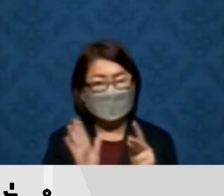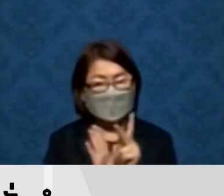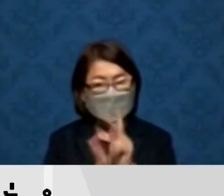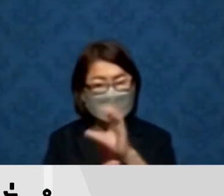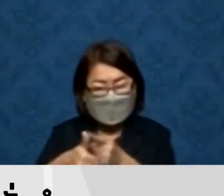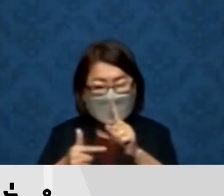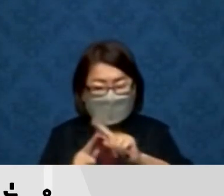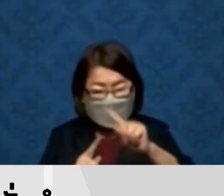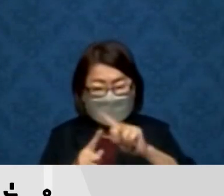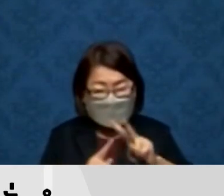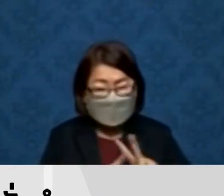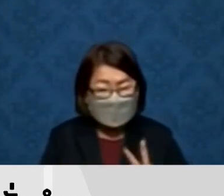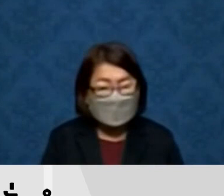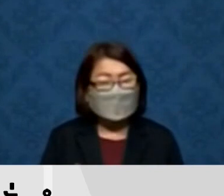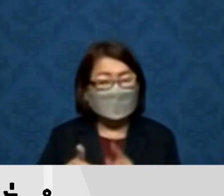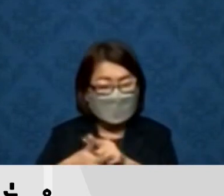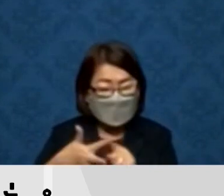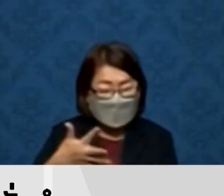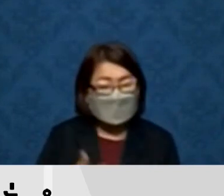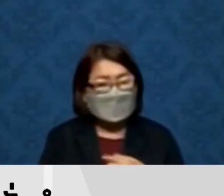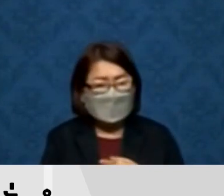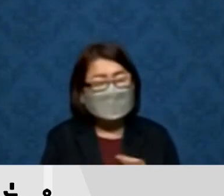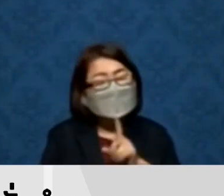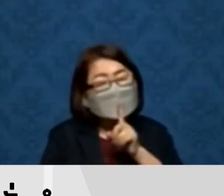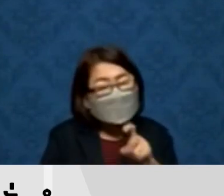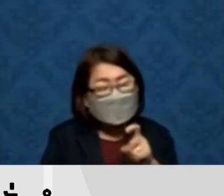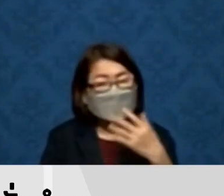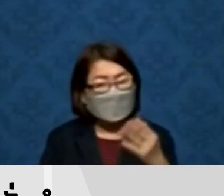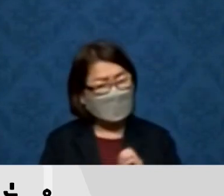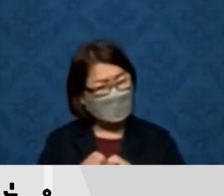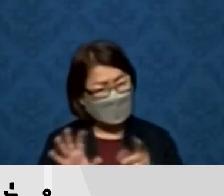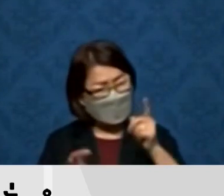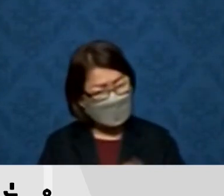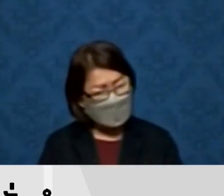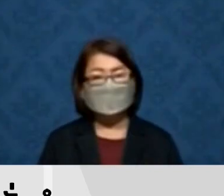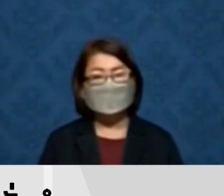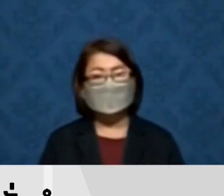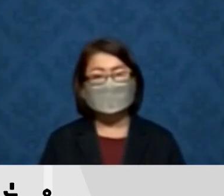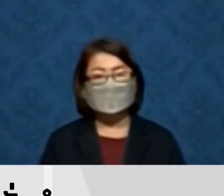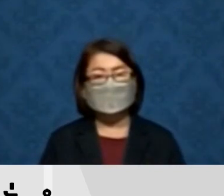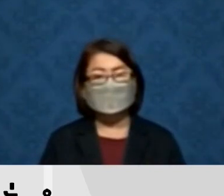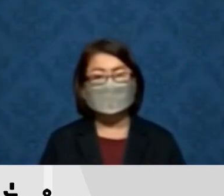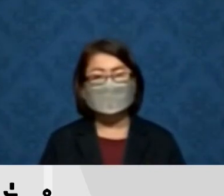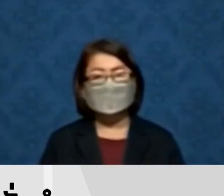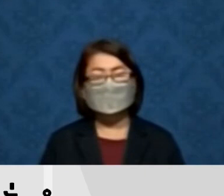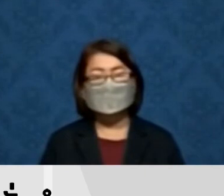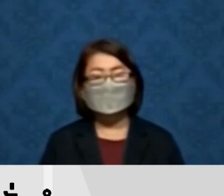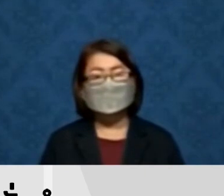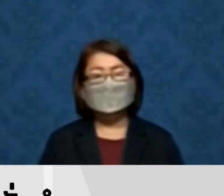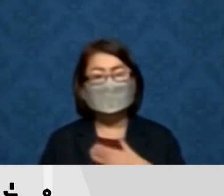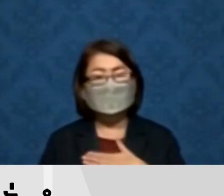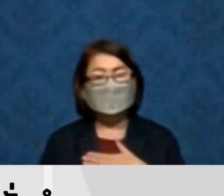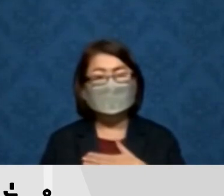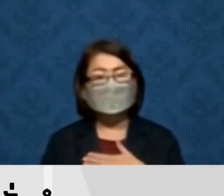ผมว่ามัน ไม่ใช่1 2 3 4 5 ก็ต้องสะท้อน สิ่งที่มันเกิดขึ้นในนอกสภาด้วย ครับนะครับแล้วก็บอกว่าส่งผลให้คือละเว้น